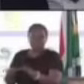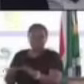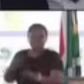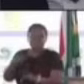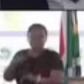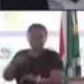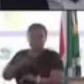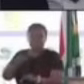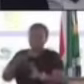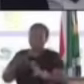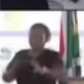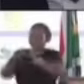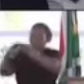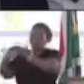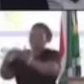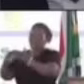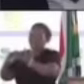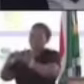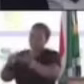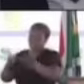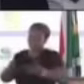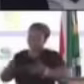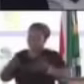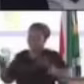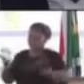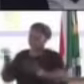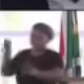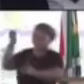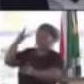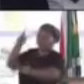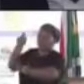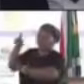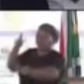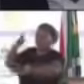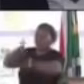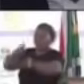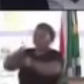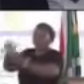umphakathi wasemkhanyakude usebenzisane nawo